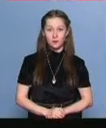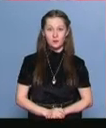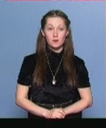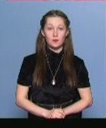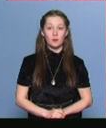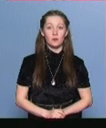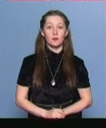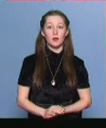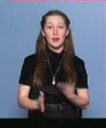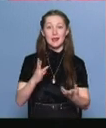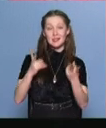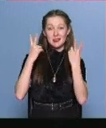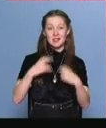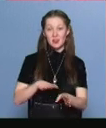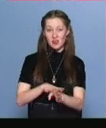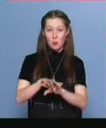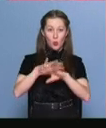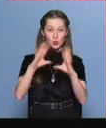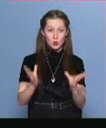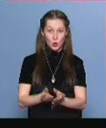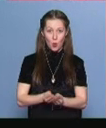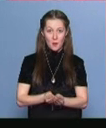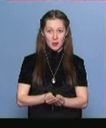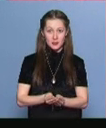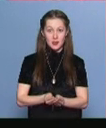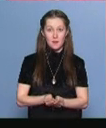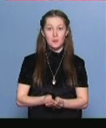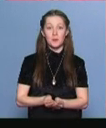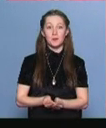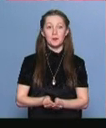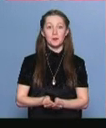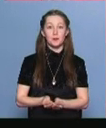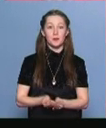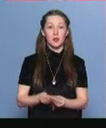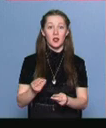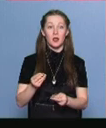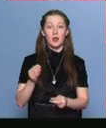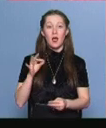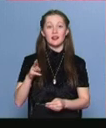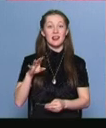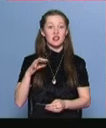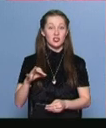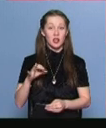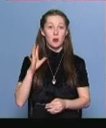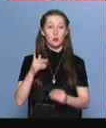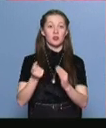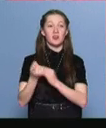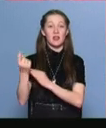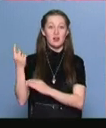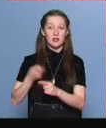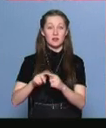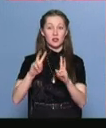будете исследовать полностью комплекс, скажем так, по наличию возбудителя в клеще полностью ото